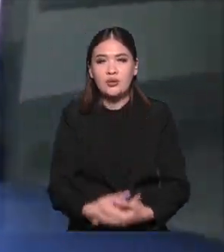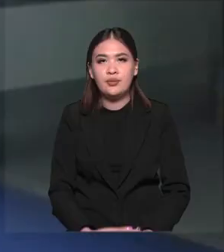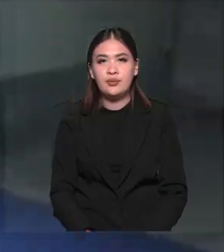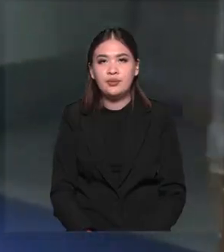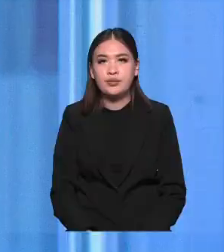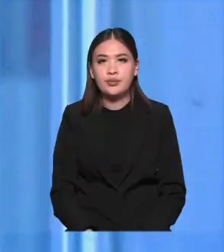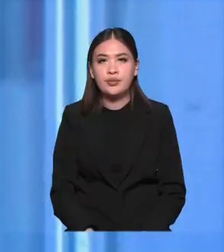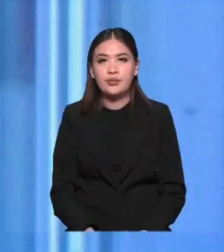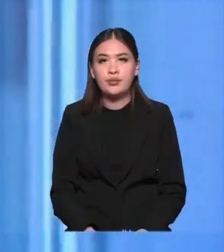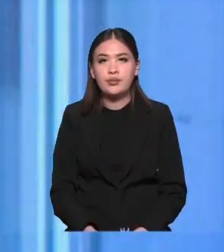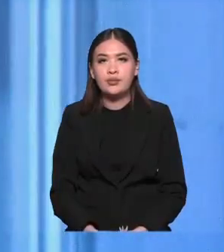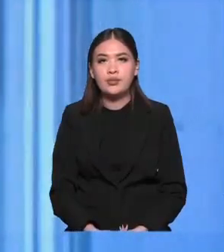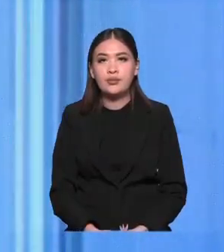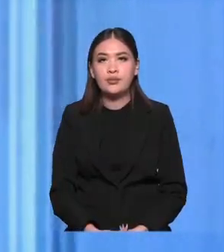жолы.